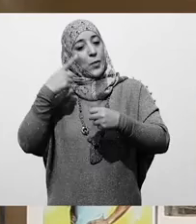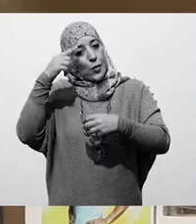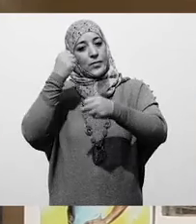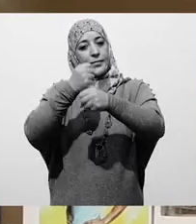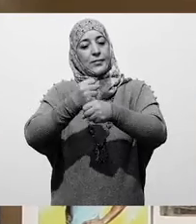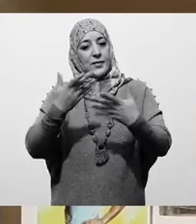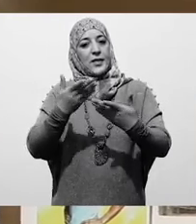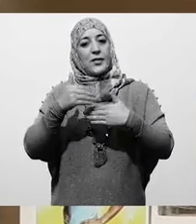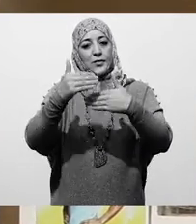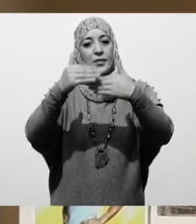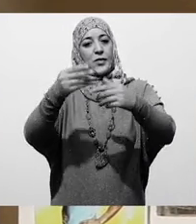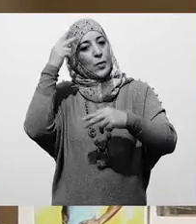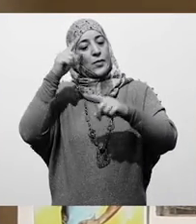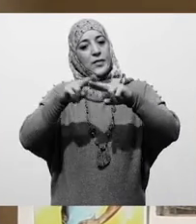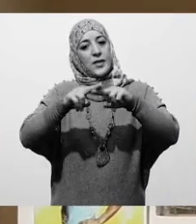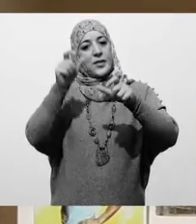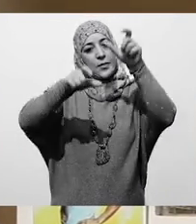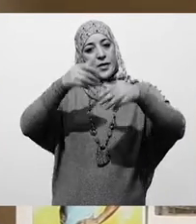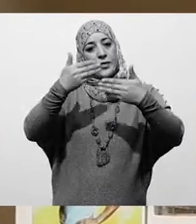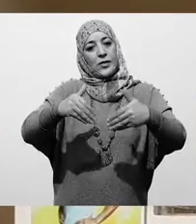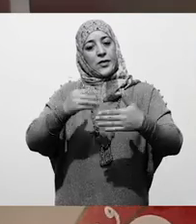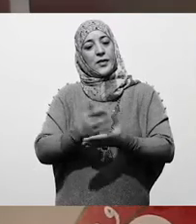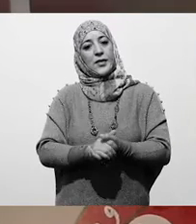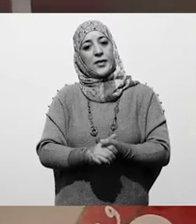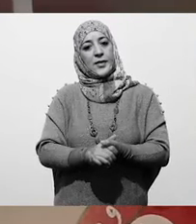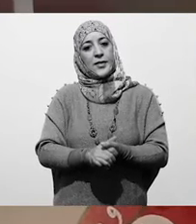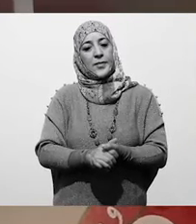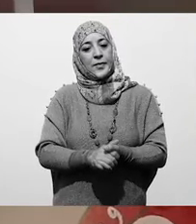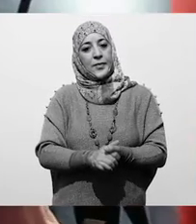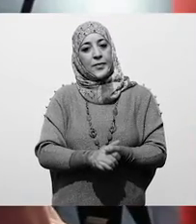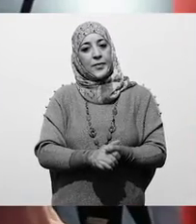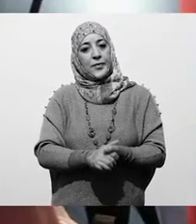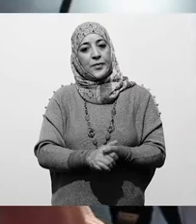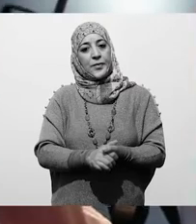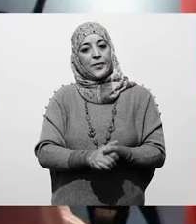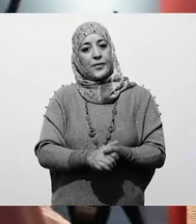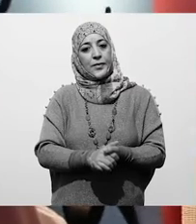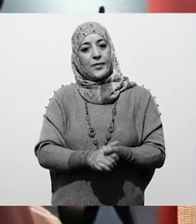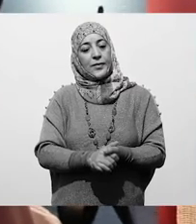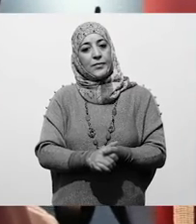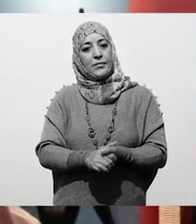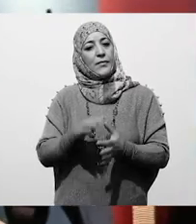une force. Alors, on aimerait bien être appelé des personnes ayant des capacités spécifiques.